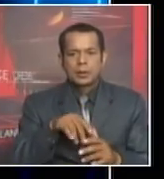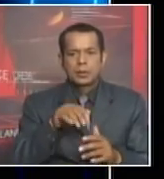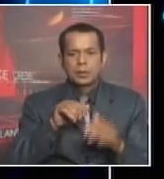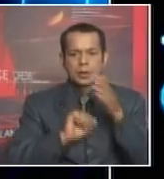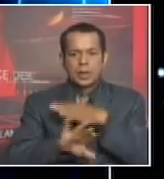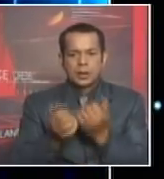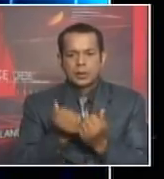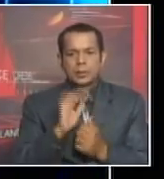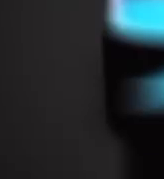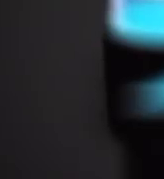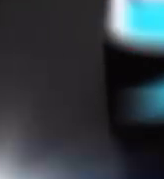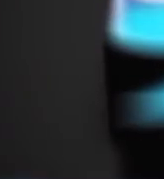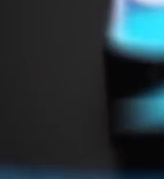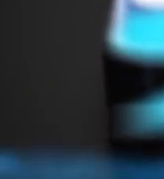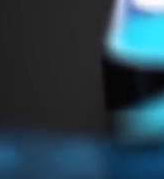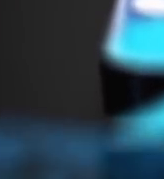गर्ने गर्छौँ।